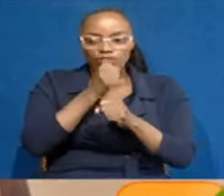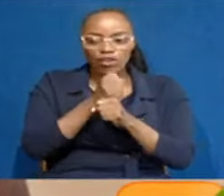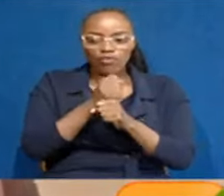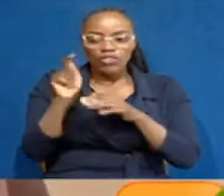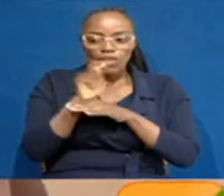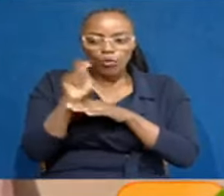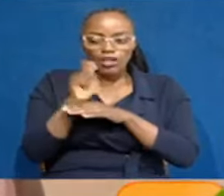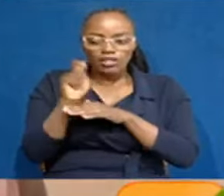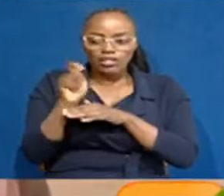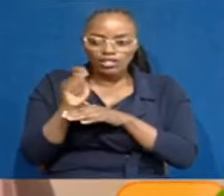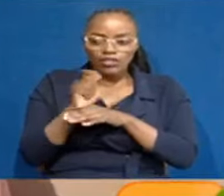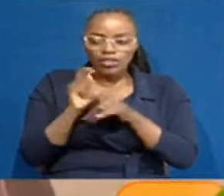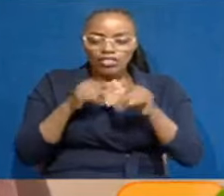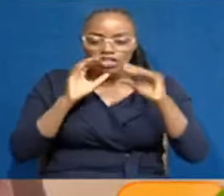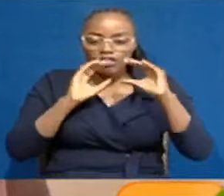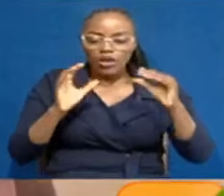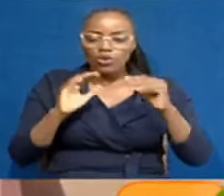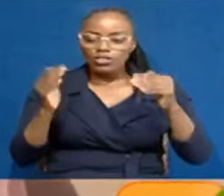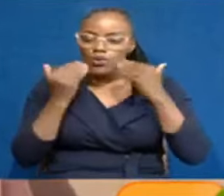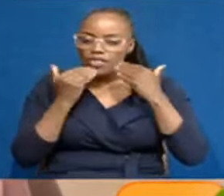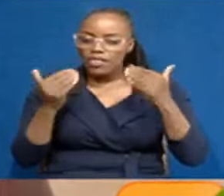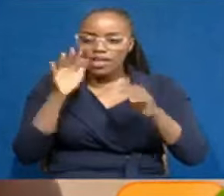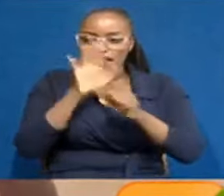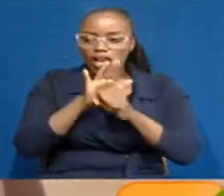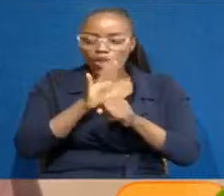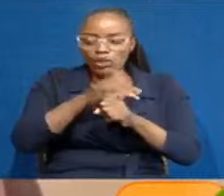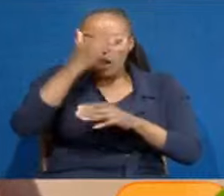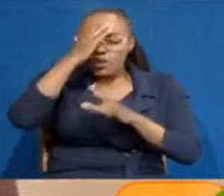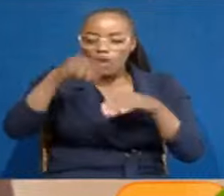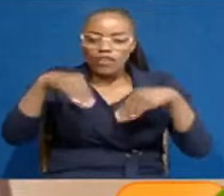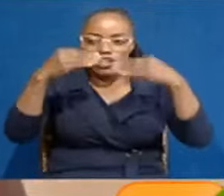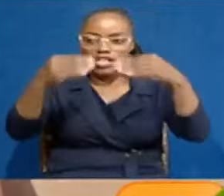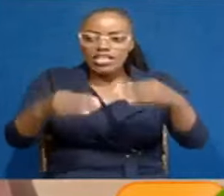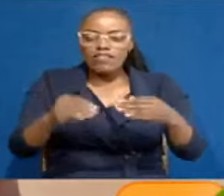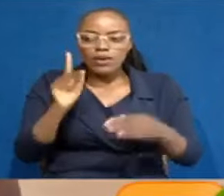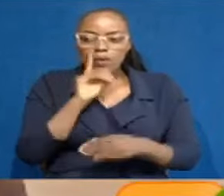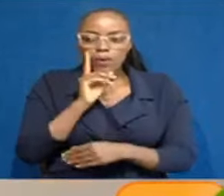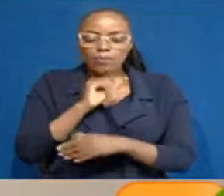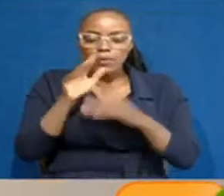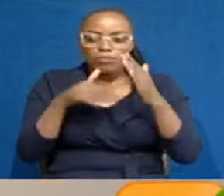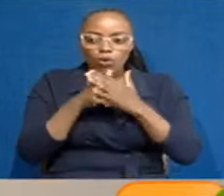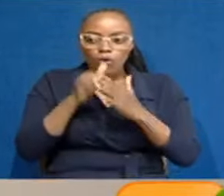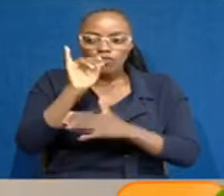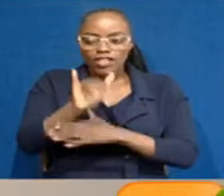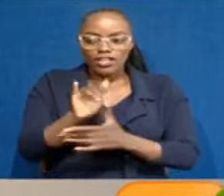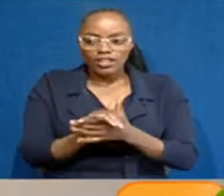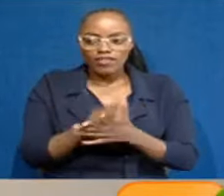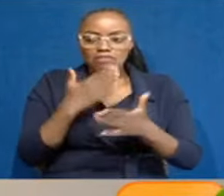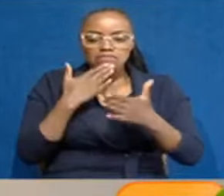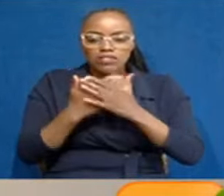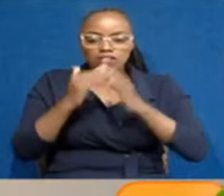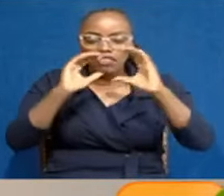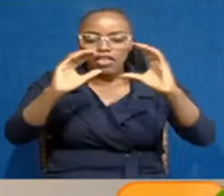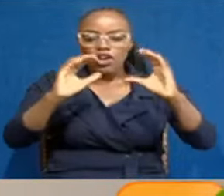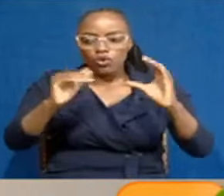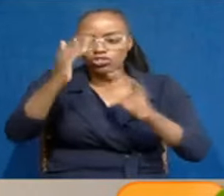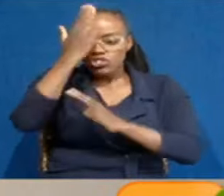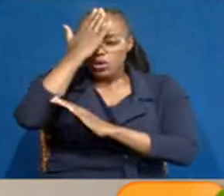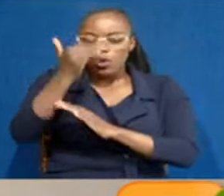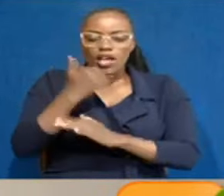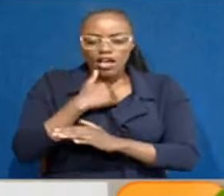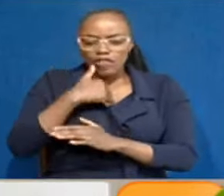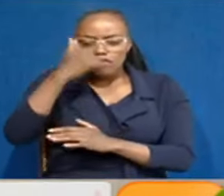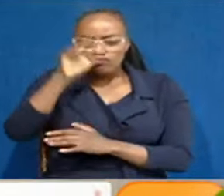nimetrain. Makoches wanametrain, nashukuru sana makoches ambao wamenipatia ugazid yote. Nashukuru kwa makoch kwa sababu waliweza